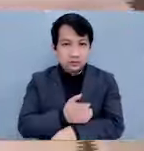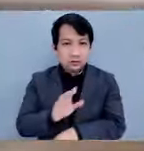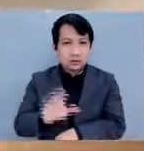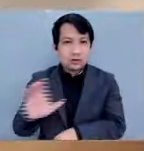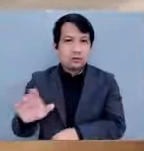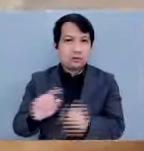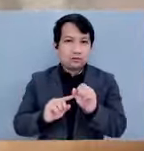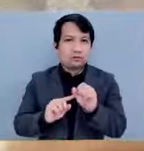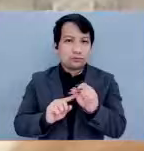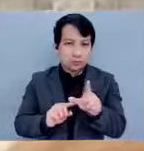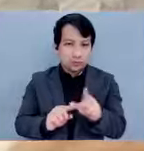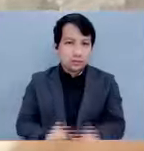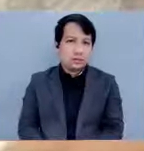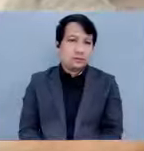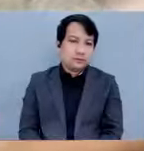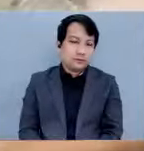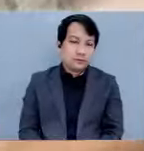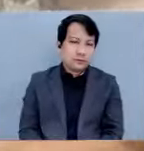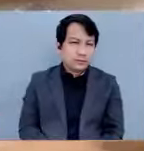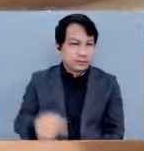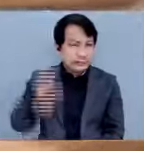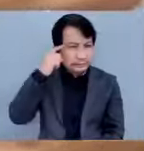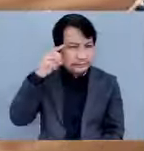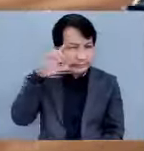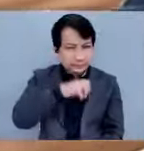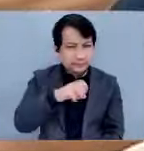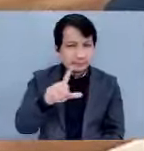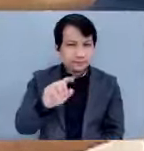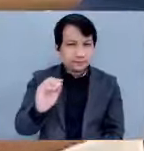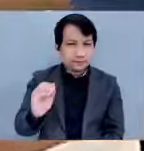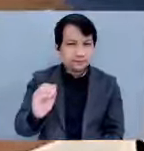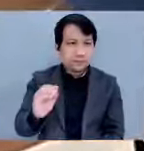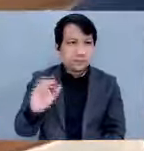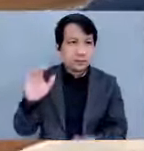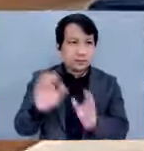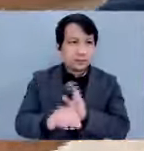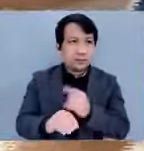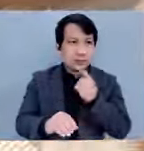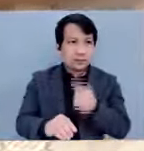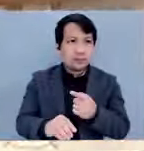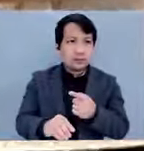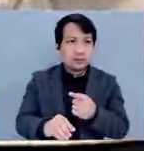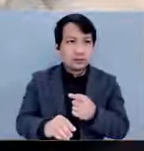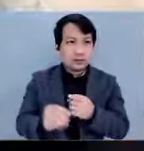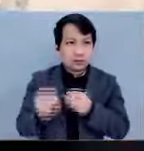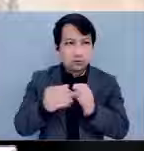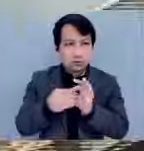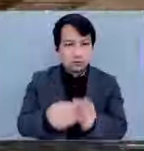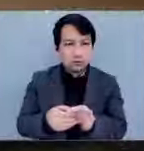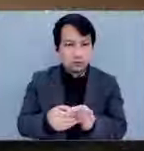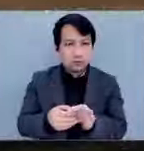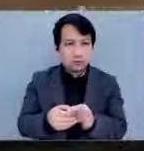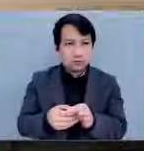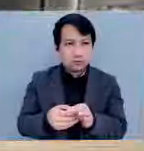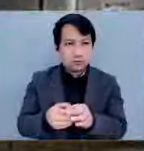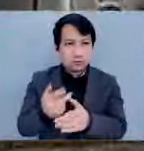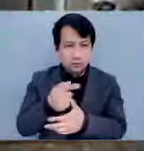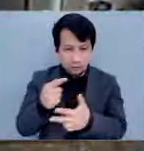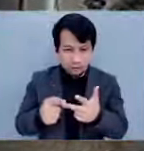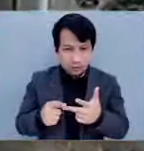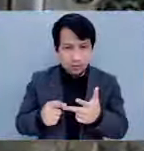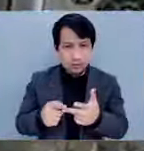yun. Hinala ng LTO, nagagamit sa krimen ang mga made-to-order license plates na ipinupuslit ng tatlo na bisto